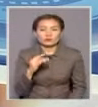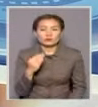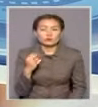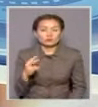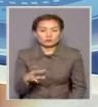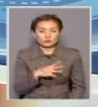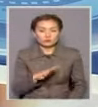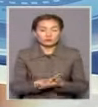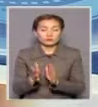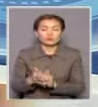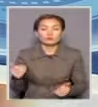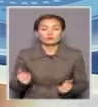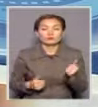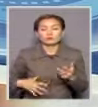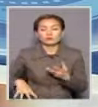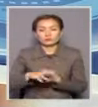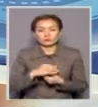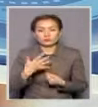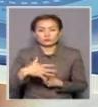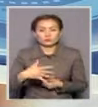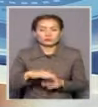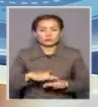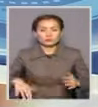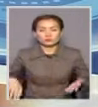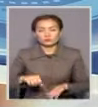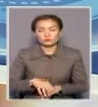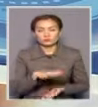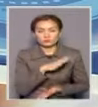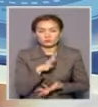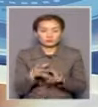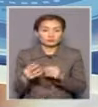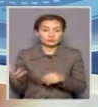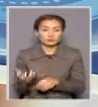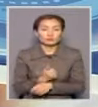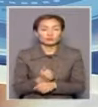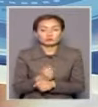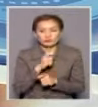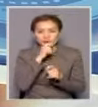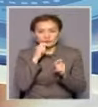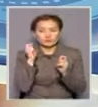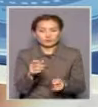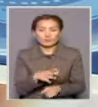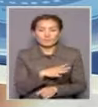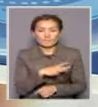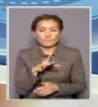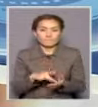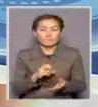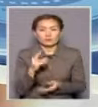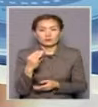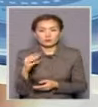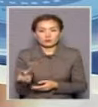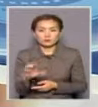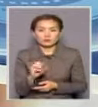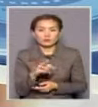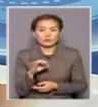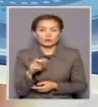Талпақова ұйымдастырған фестивальде барлығы 50-ге жуық қатысушы бақ сынады. Жеңімпаздарды салтанатты марапаттау шарасына қала әкімінің орынбасары